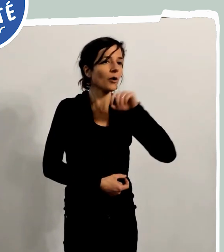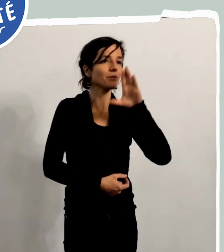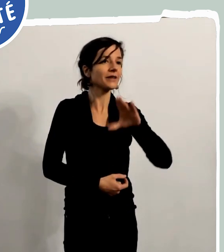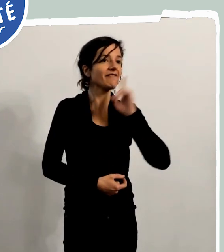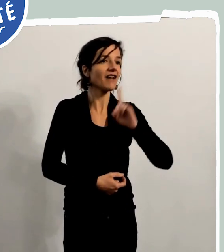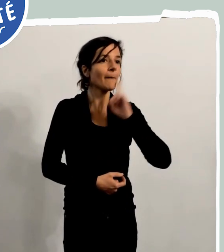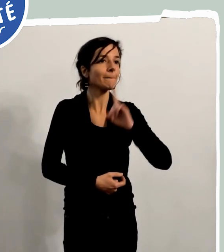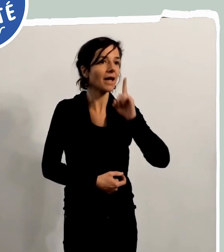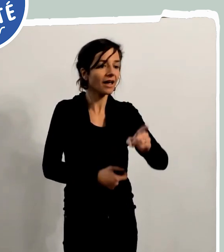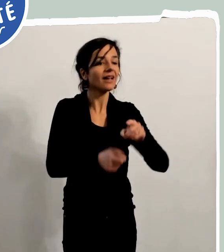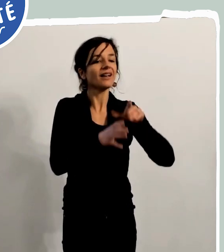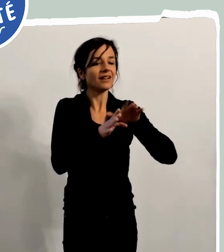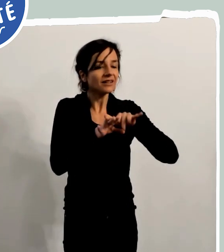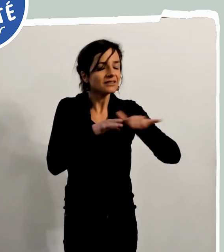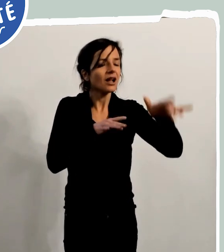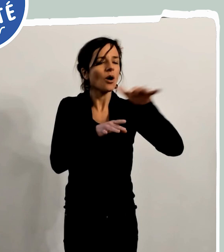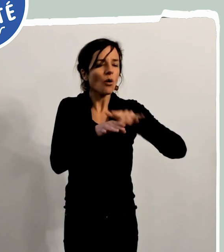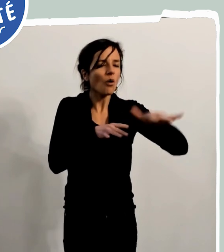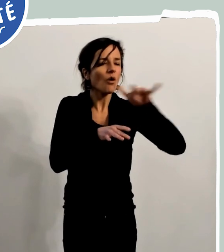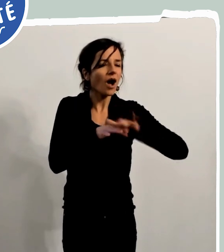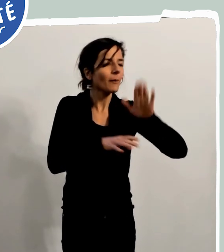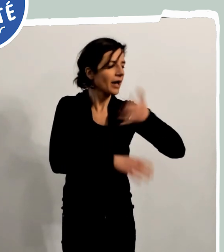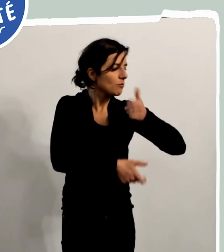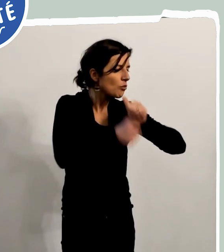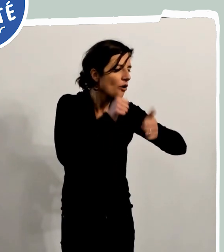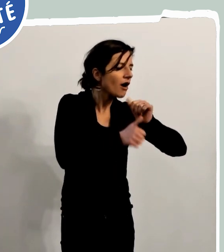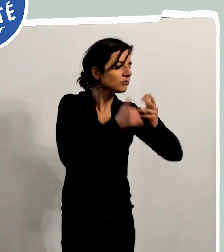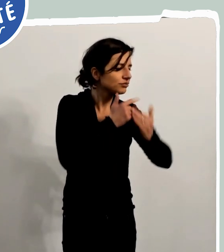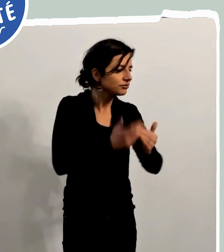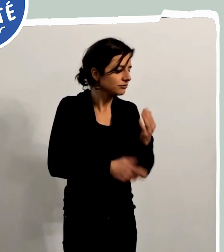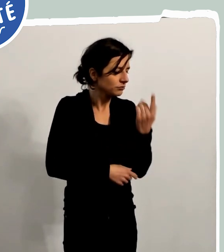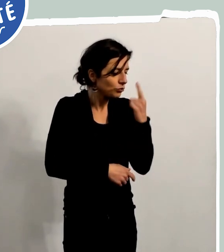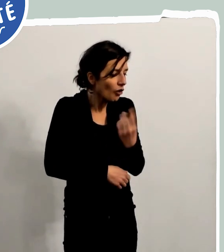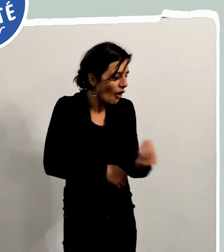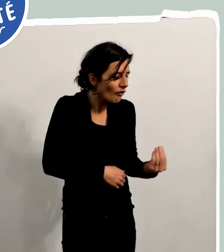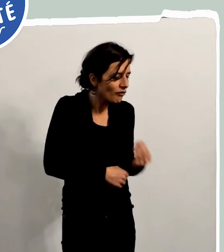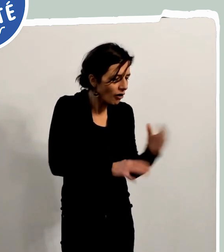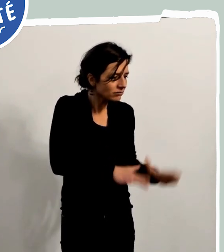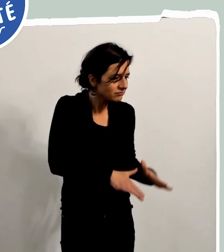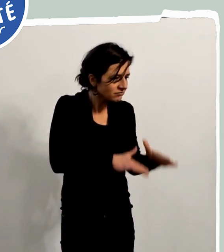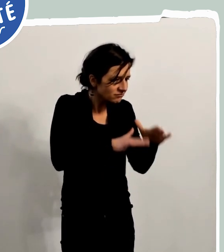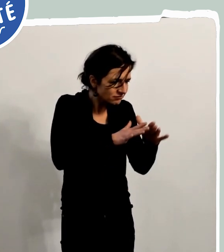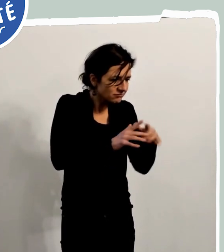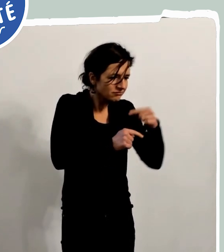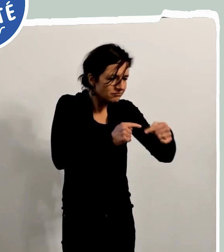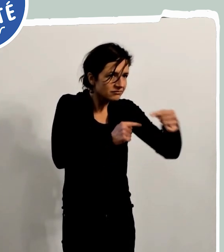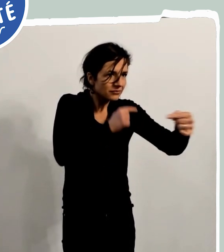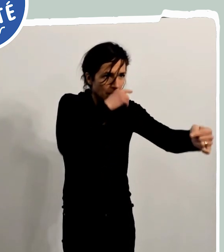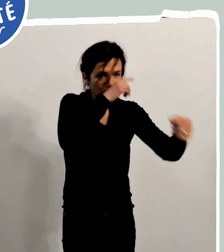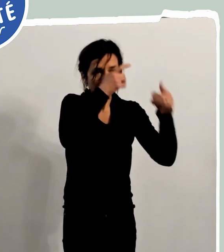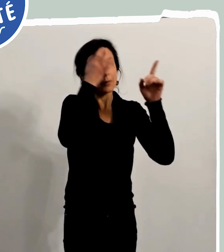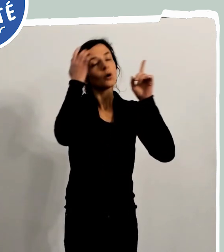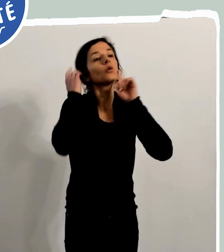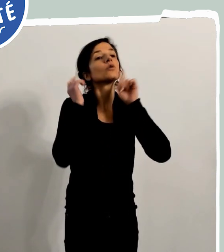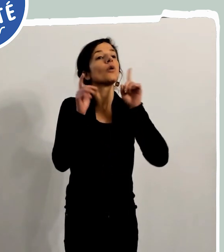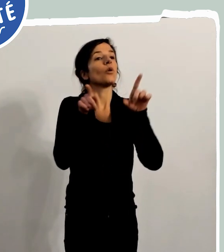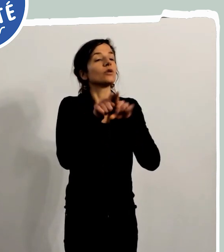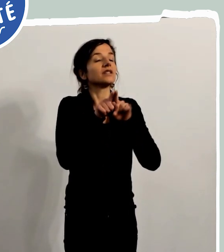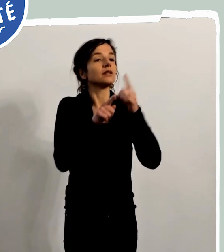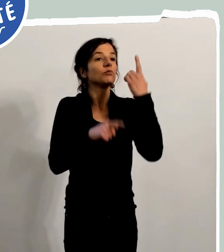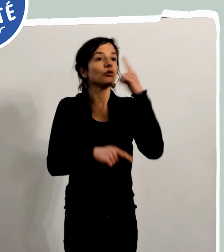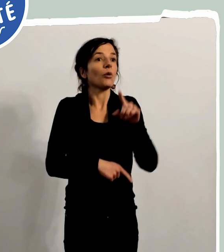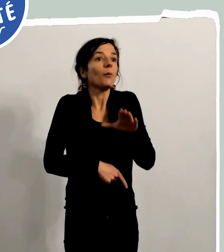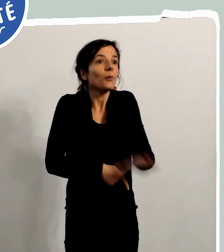et que l'on retrouve sur plusieurs générations, notamment des impacts sur le comportement des petits et notamment le